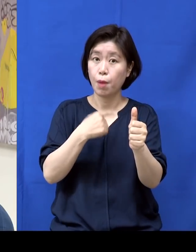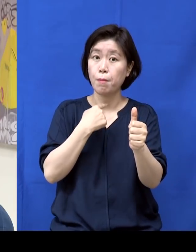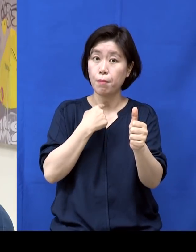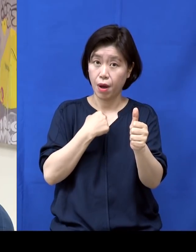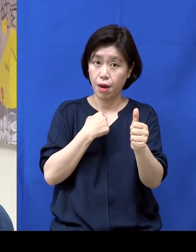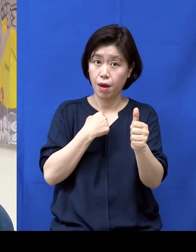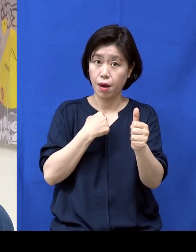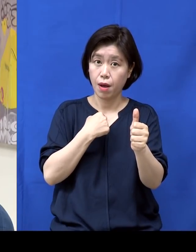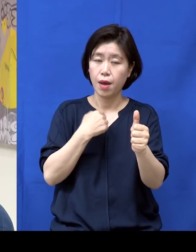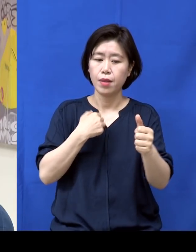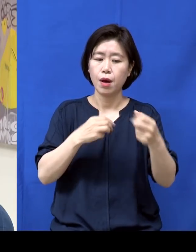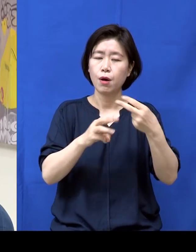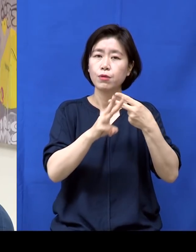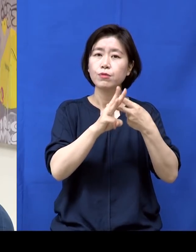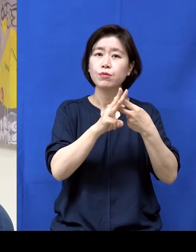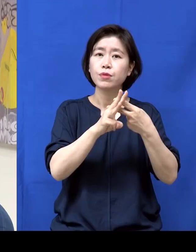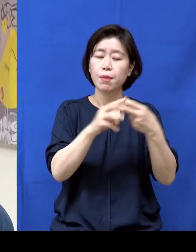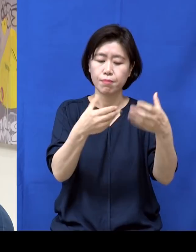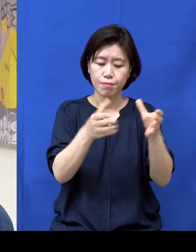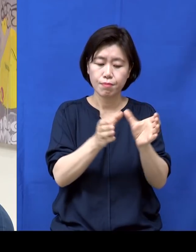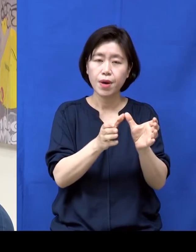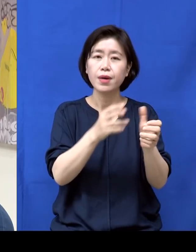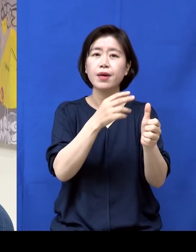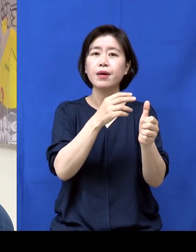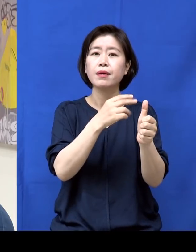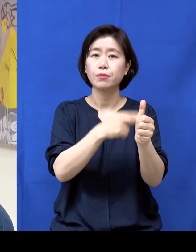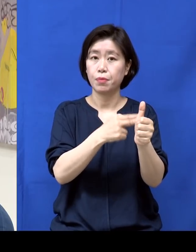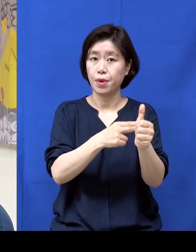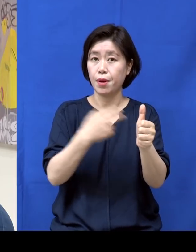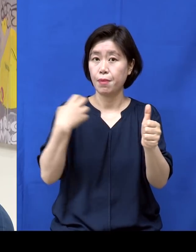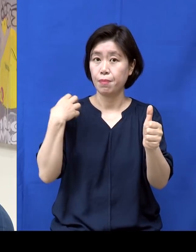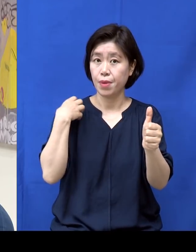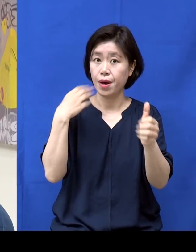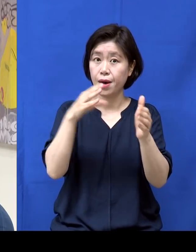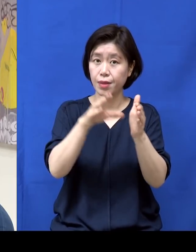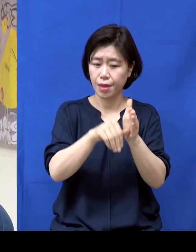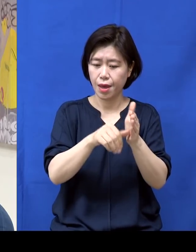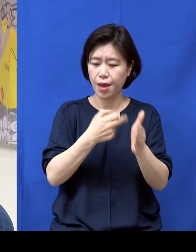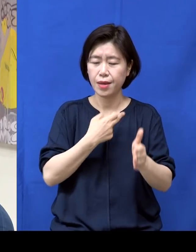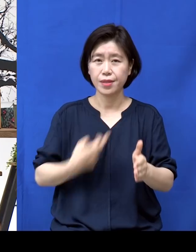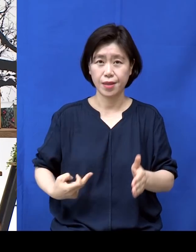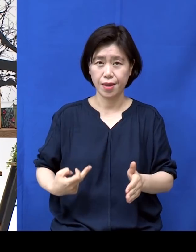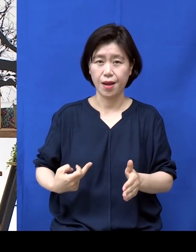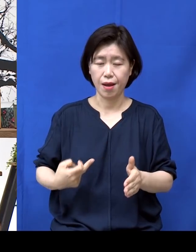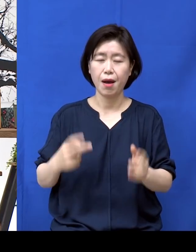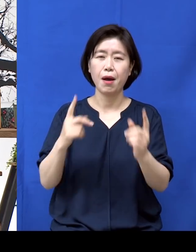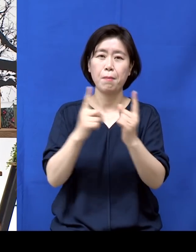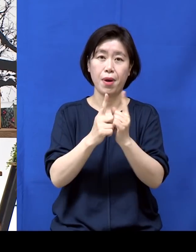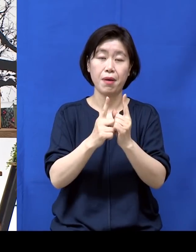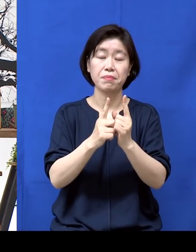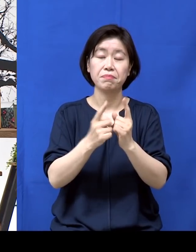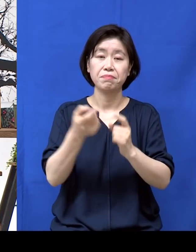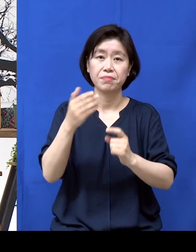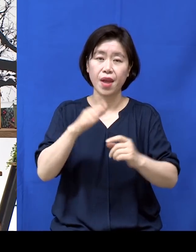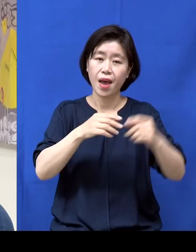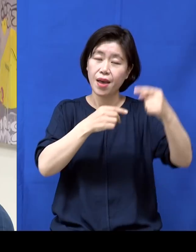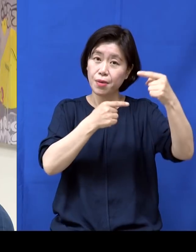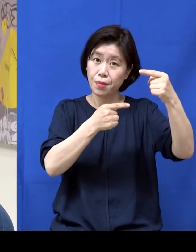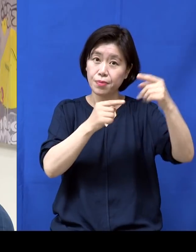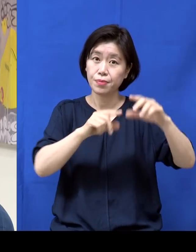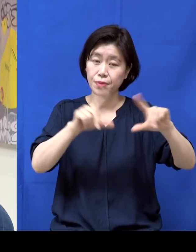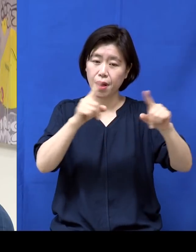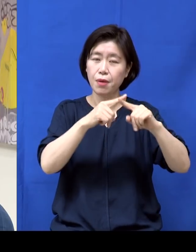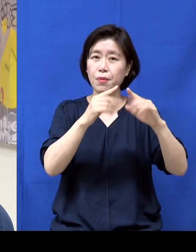중3 담임이었거든요, 제가. 그 아이가 이제 교회 학교는 1월을 기준으로 학년이 바뀌거든요. 1월 1일. 그래서